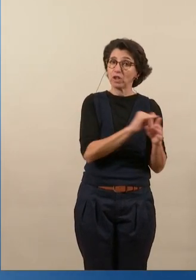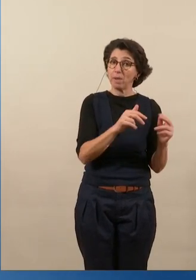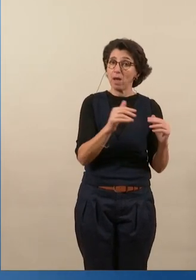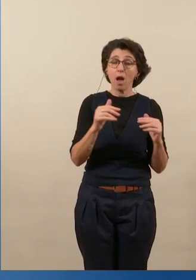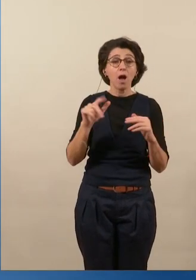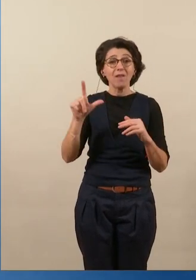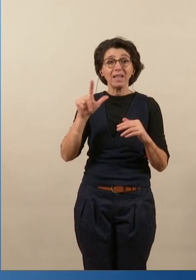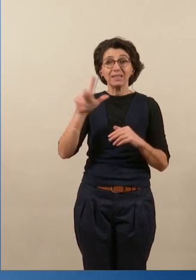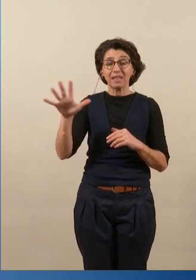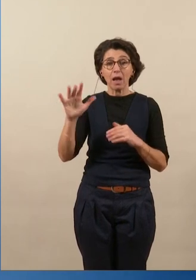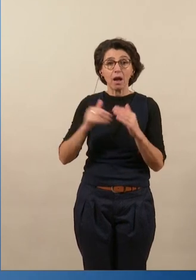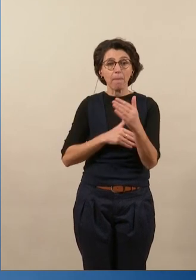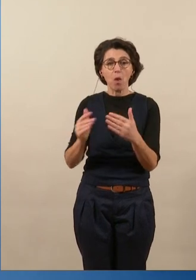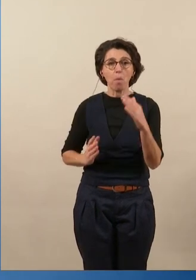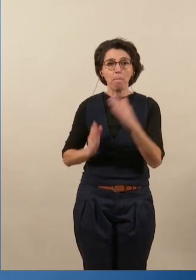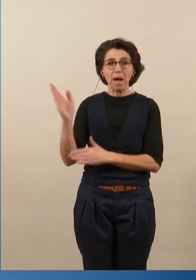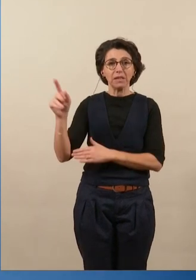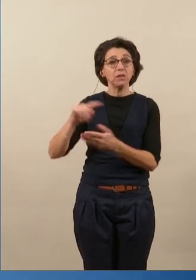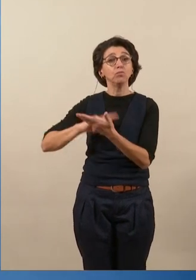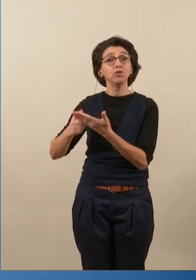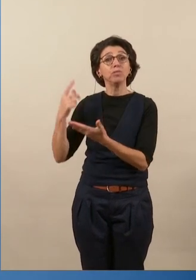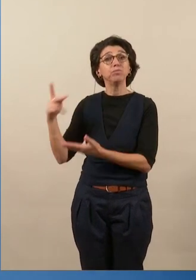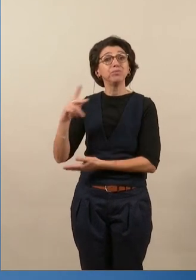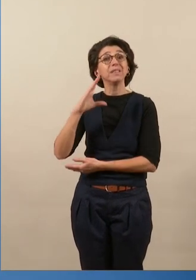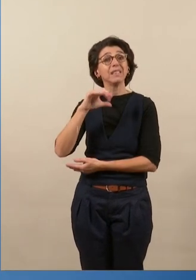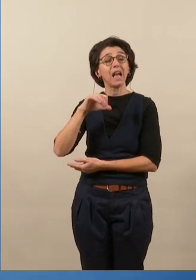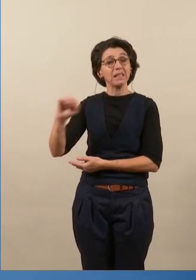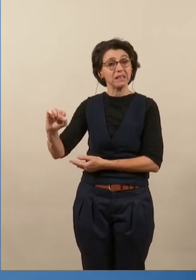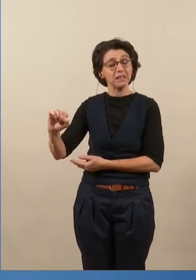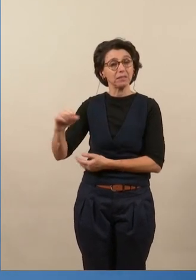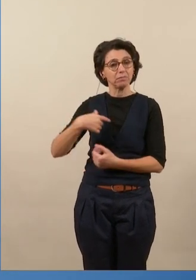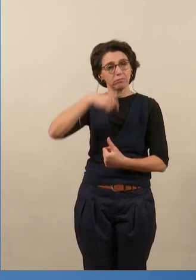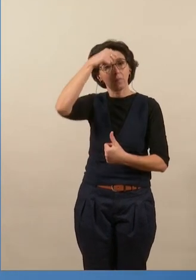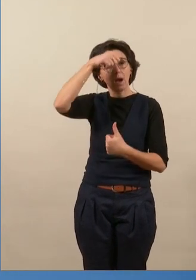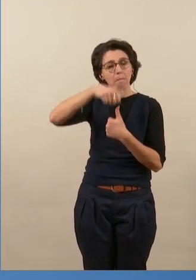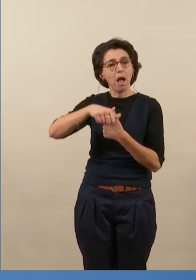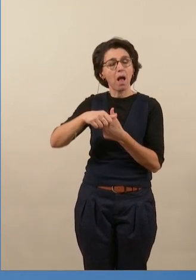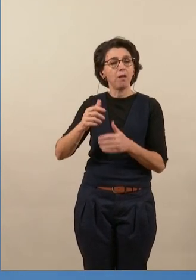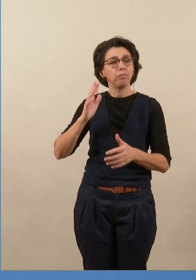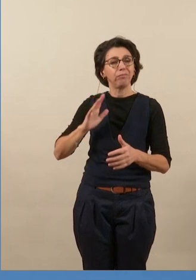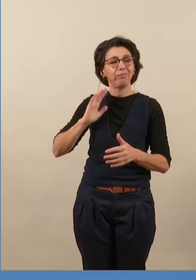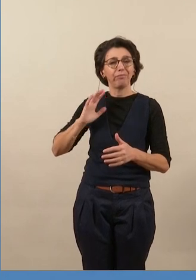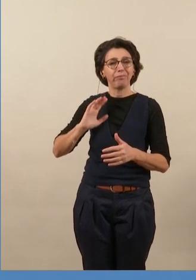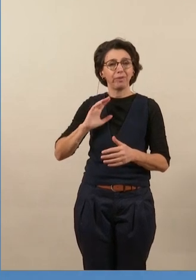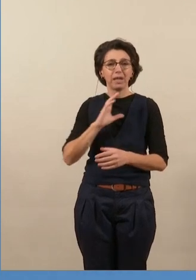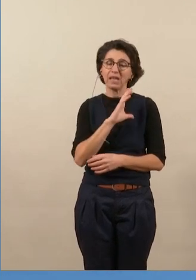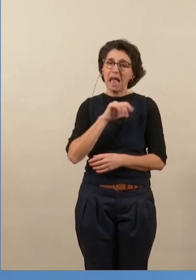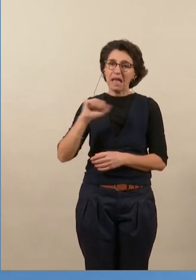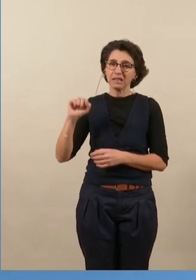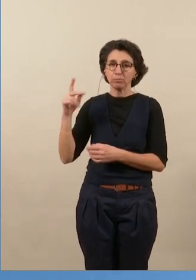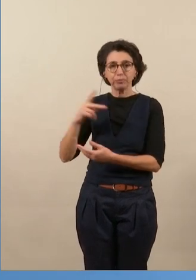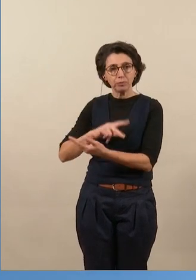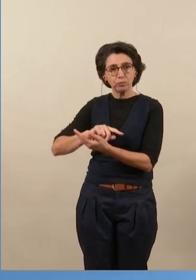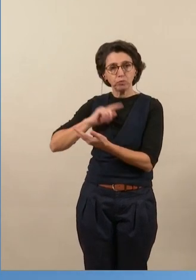les hausses des dépenses de personnel pour mémoire vous aviez réduit le budget du CCAS qui était de